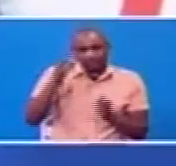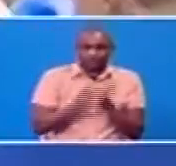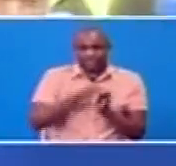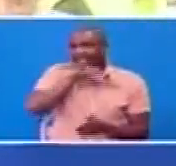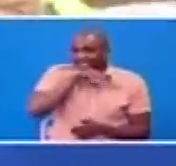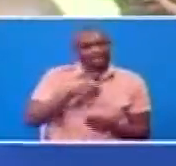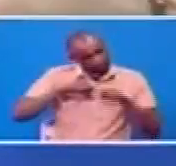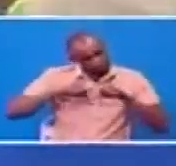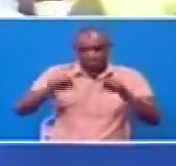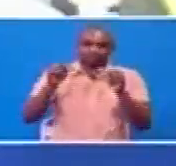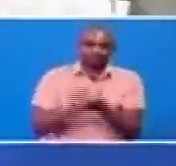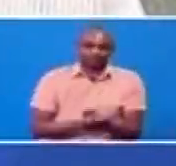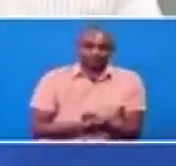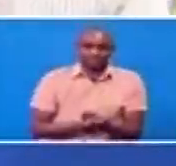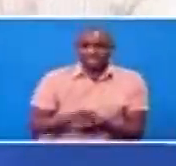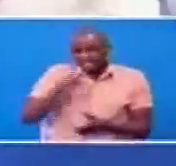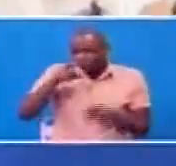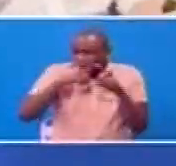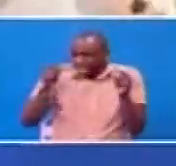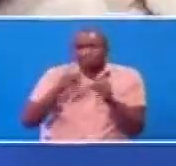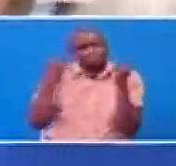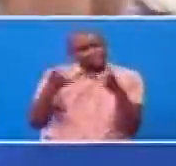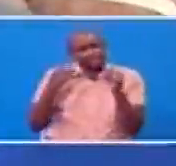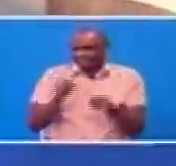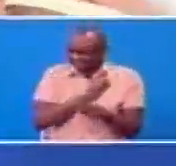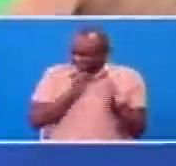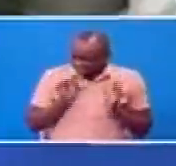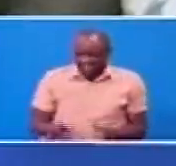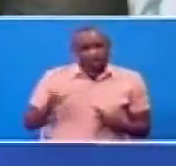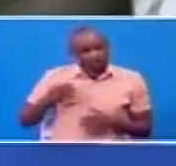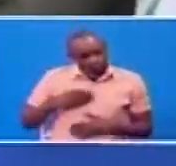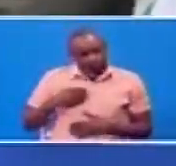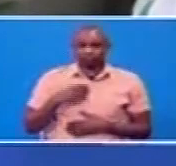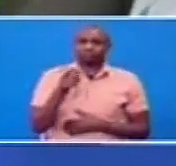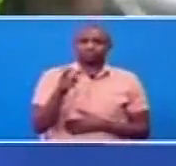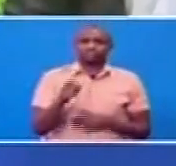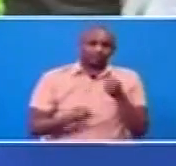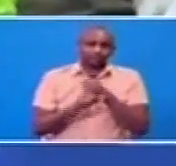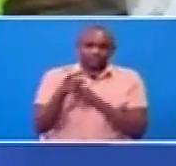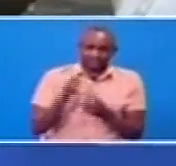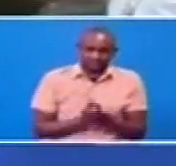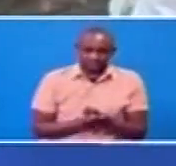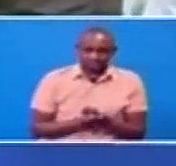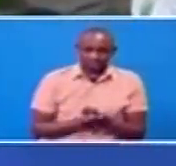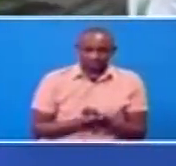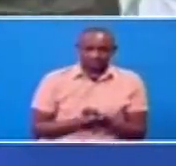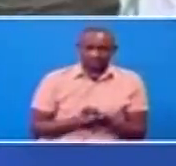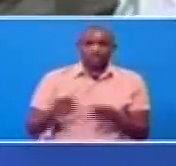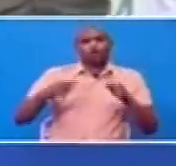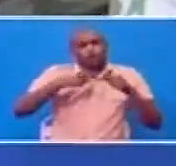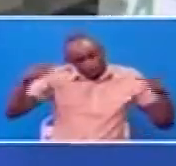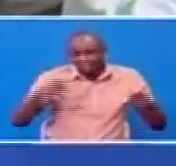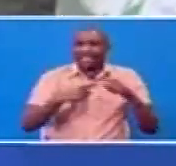nyumba. Ni matamshi yaliyoungwa mkono na maseneta Halwale na Hassan Omar. God is not your enemy.